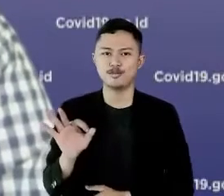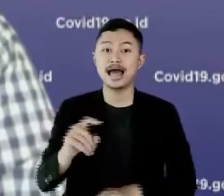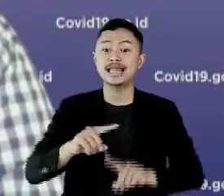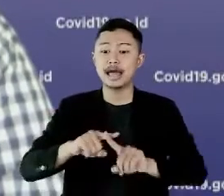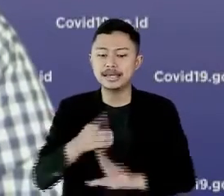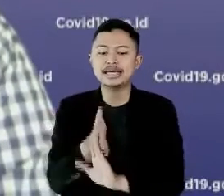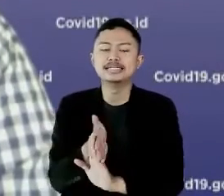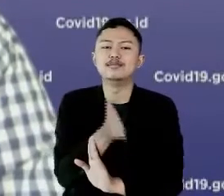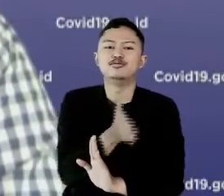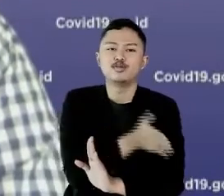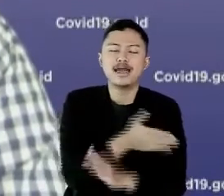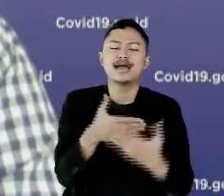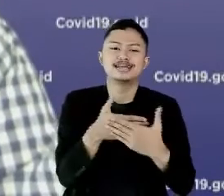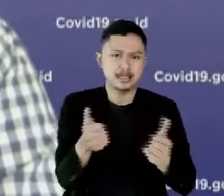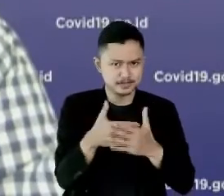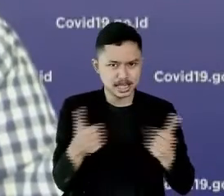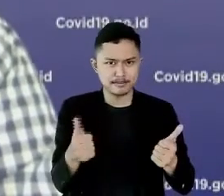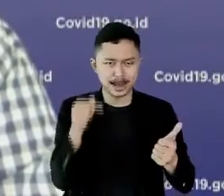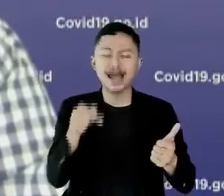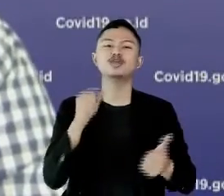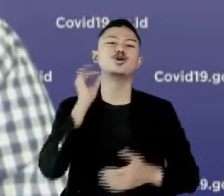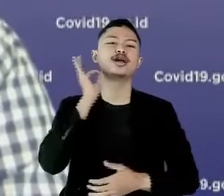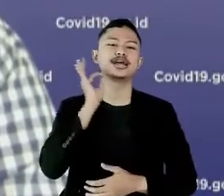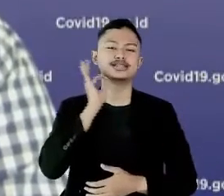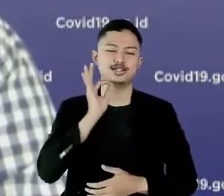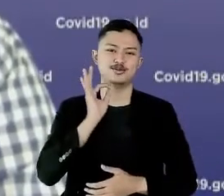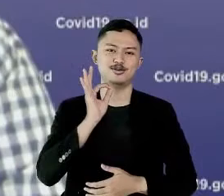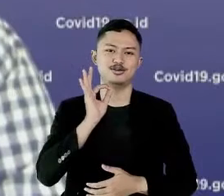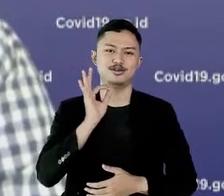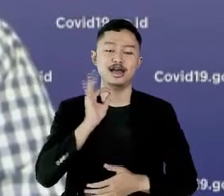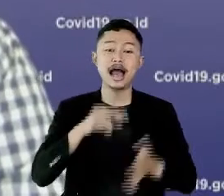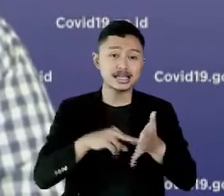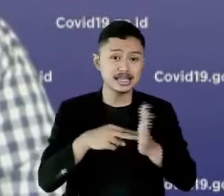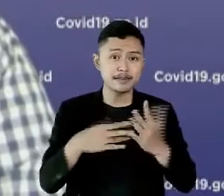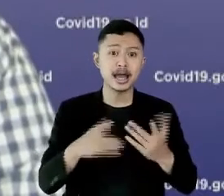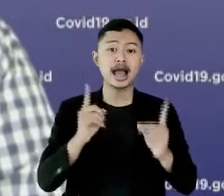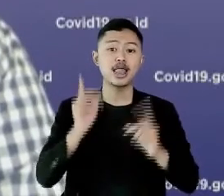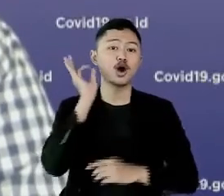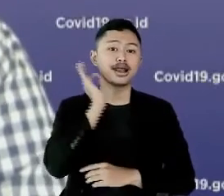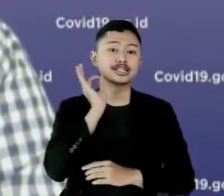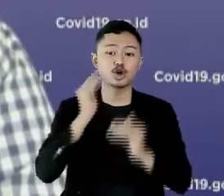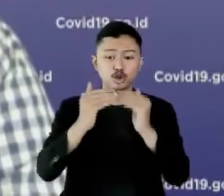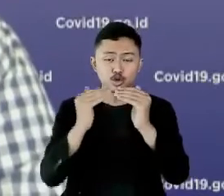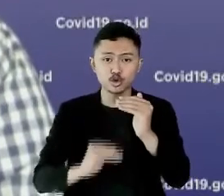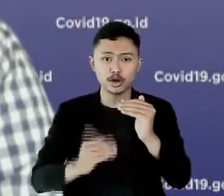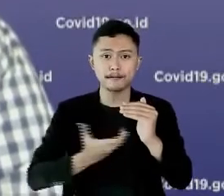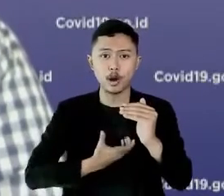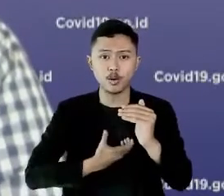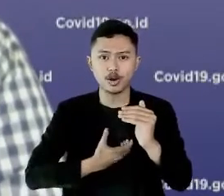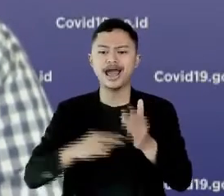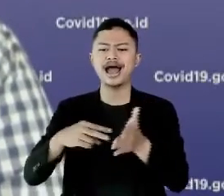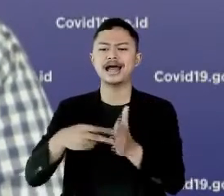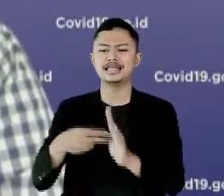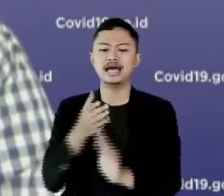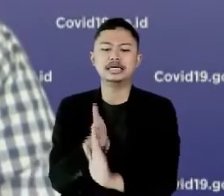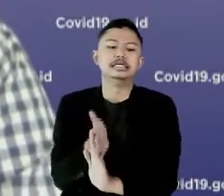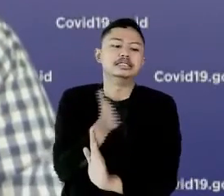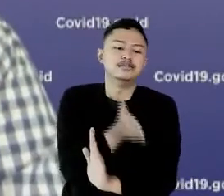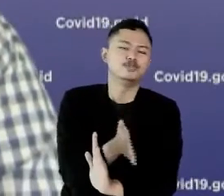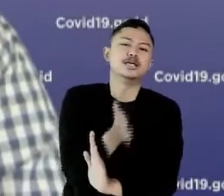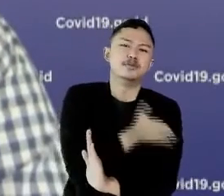kita beradaptasi, ya kita tahu bahwa yang kita lakukan adalah mengurangi resiko itu. Gitu. Resiko untuk kemudian nanti kita